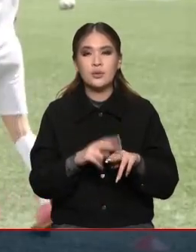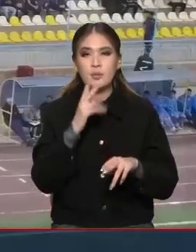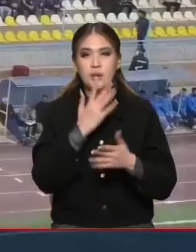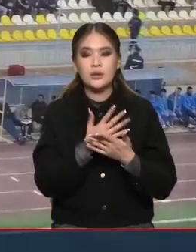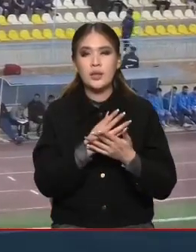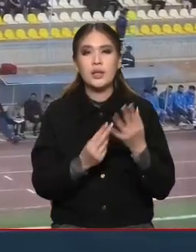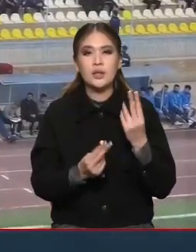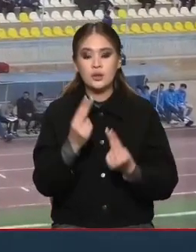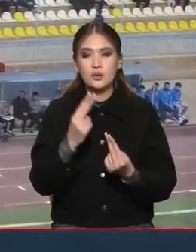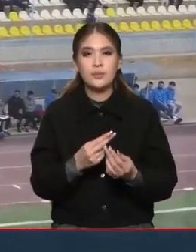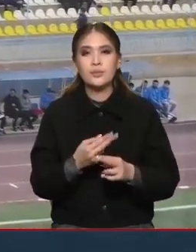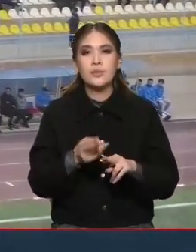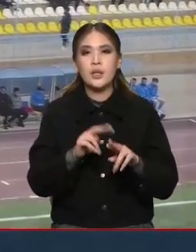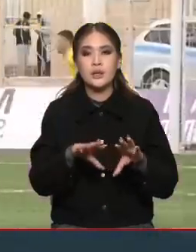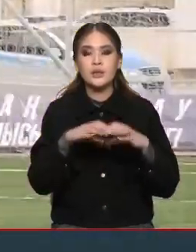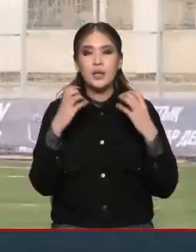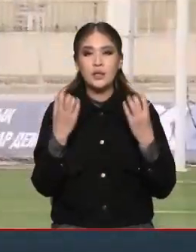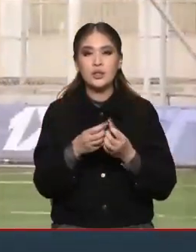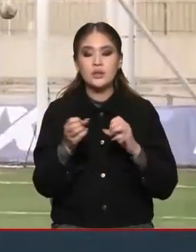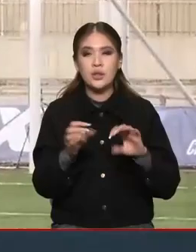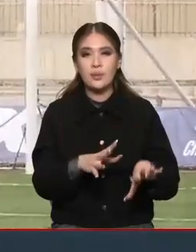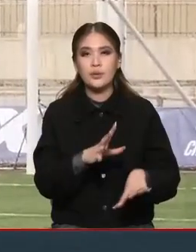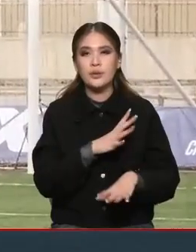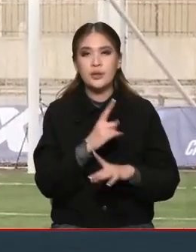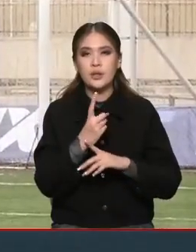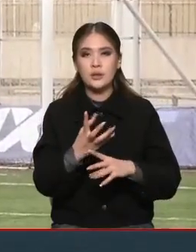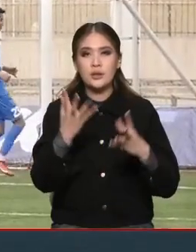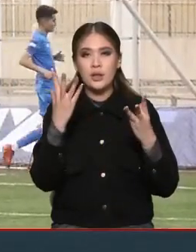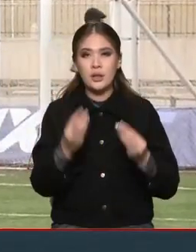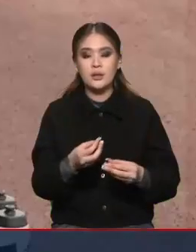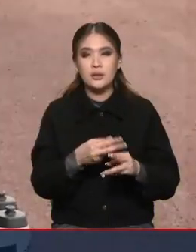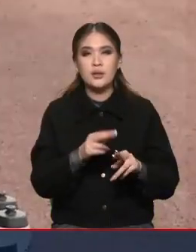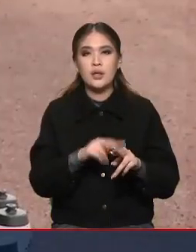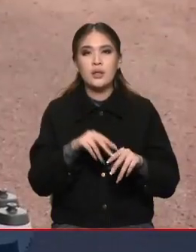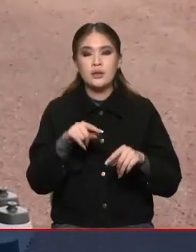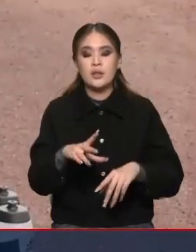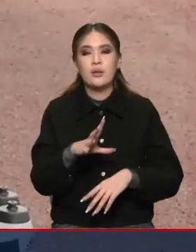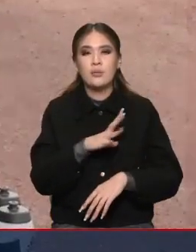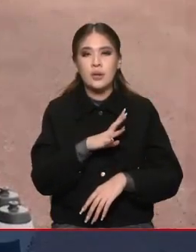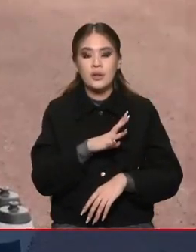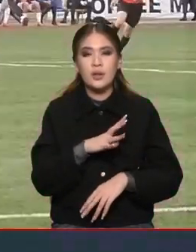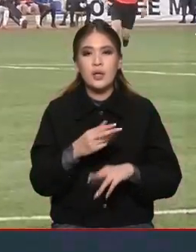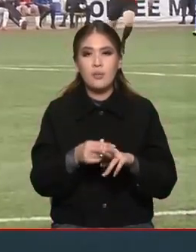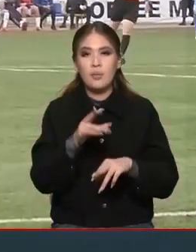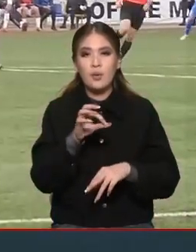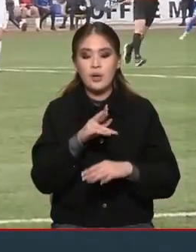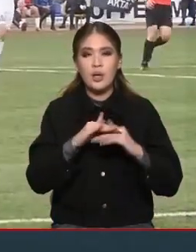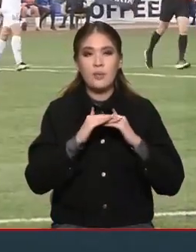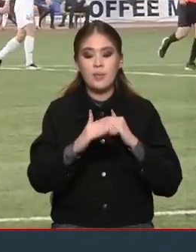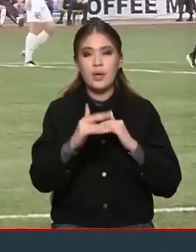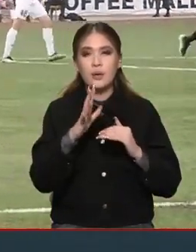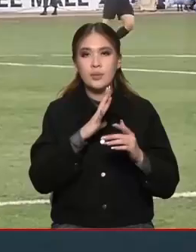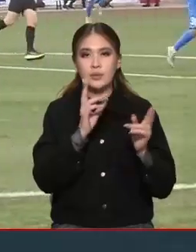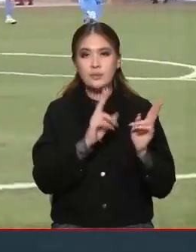игру. Этот стадион оставался заброшенным несколько десятков лет. Затем здесь провели реконструкцию, поле привели в порядок. И